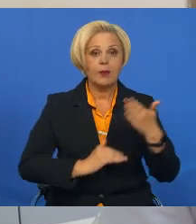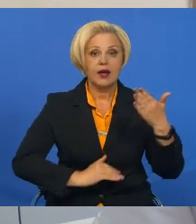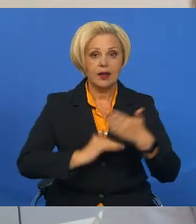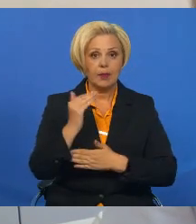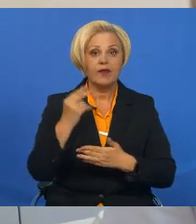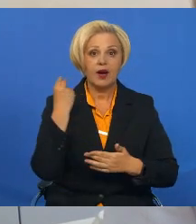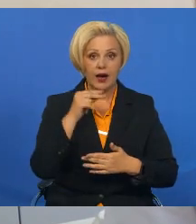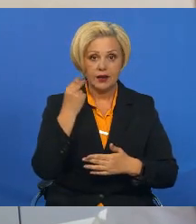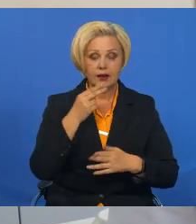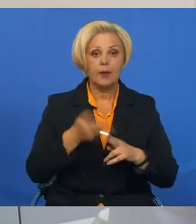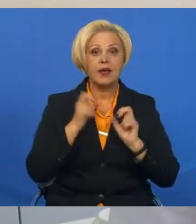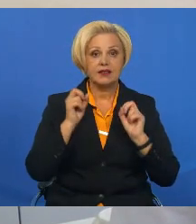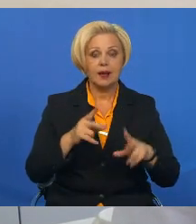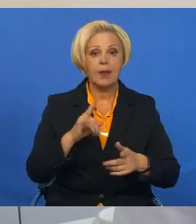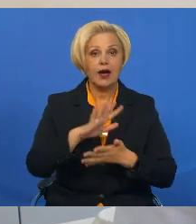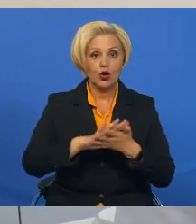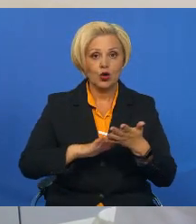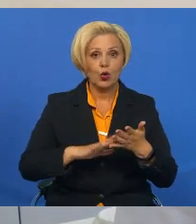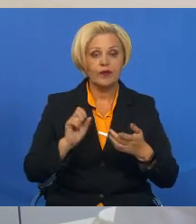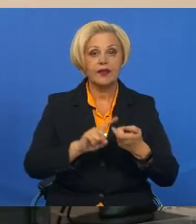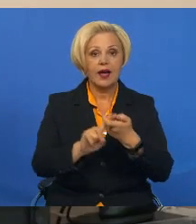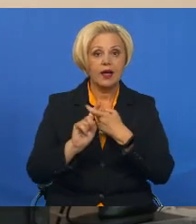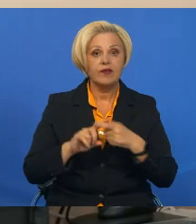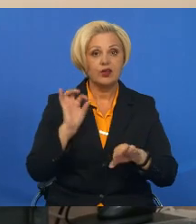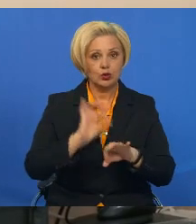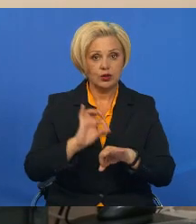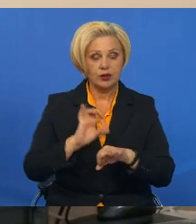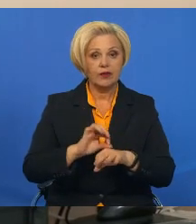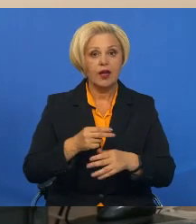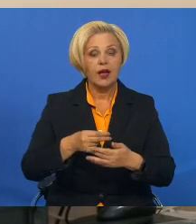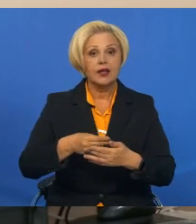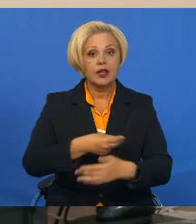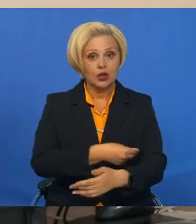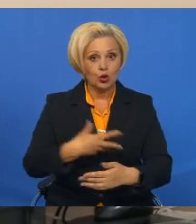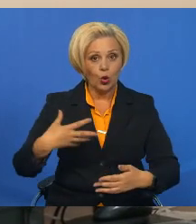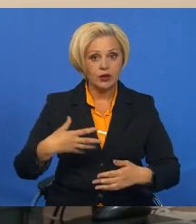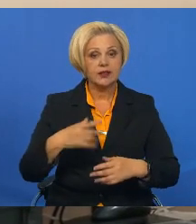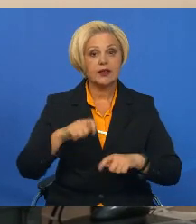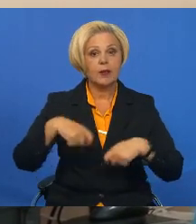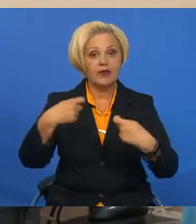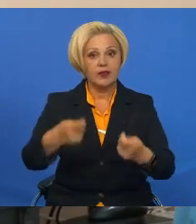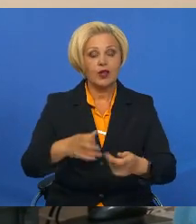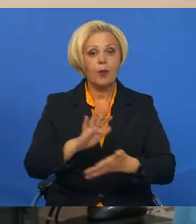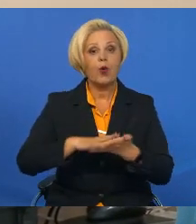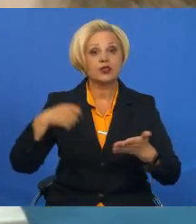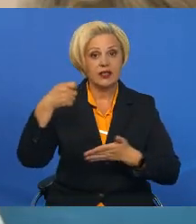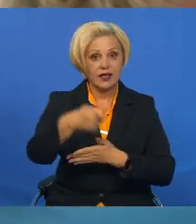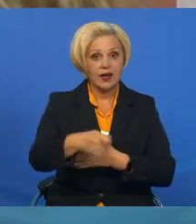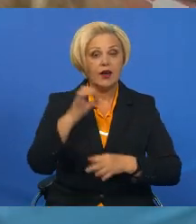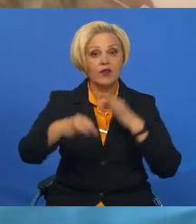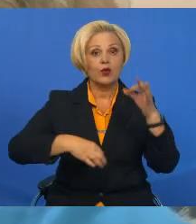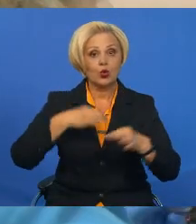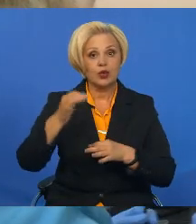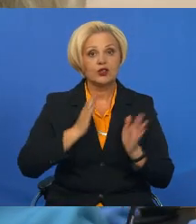повышает качество и безопасность крови на вирусные инфекции. Донорский материал медицинским установам выдается по заявках у